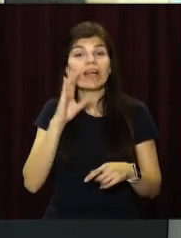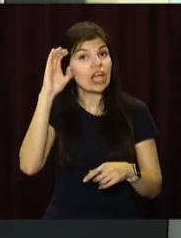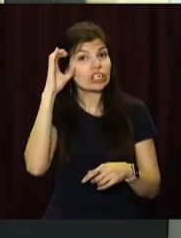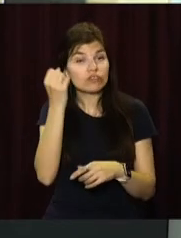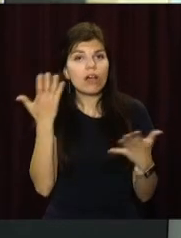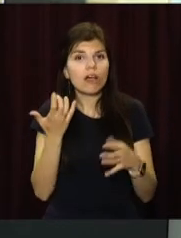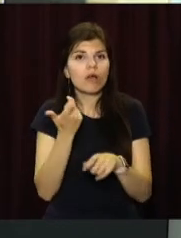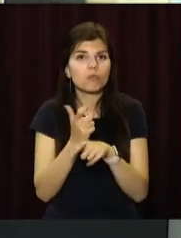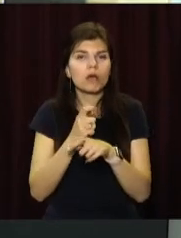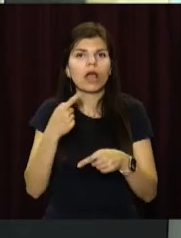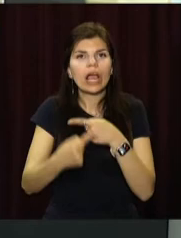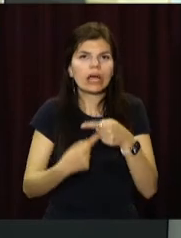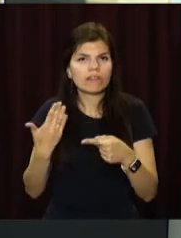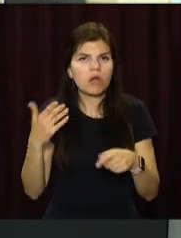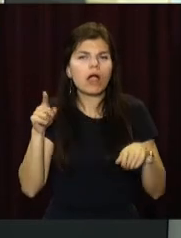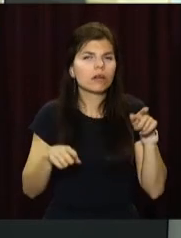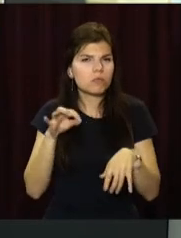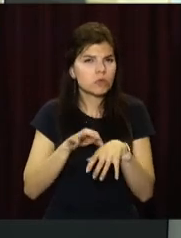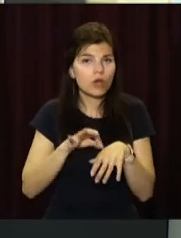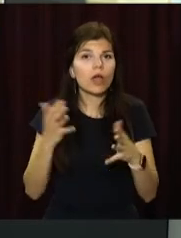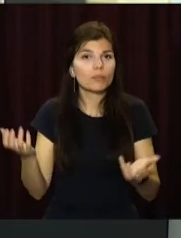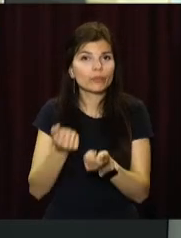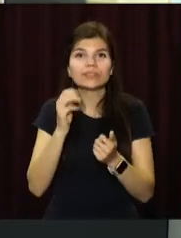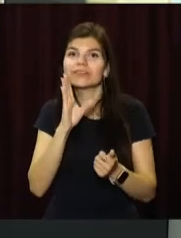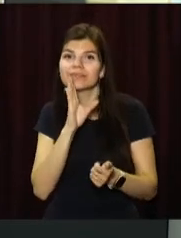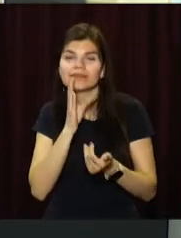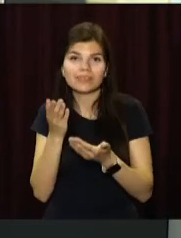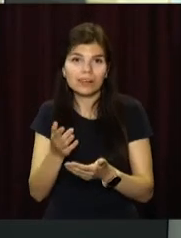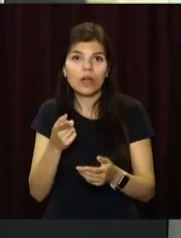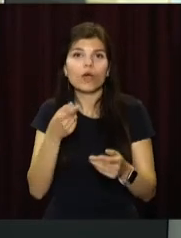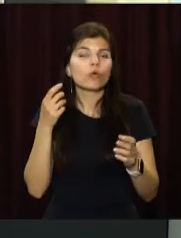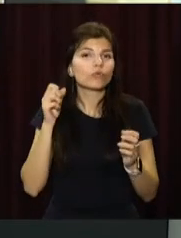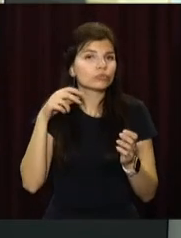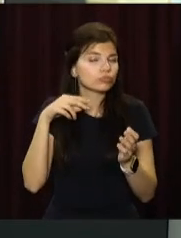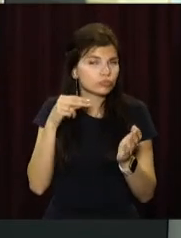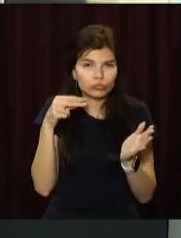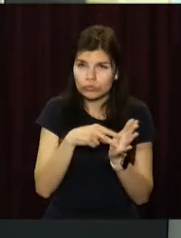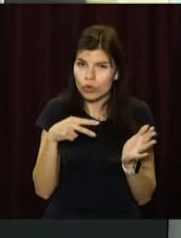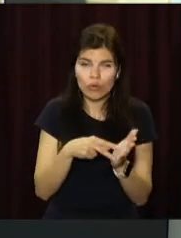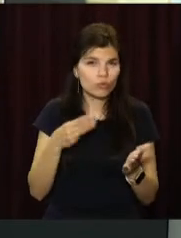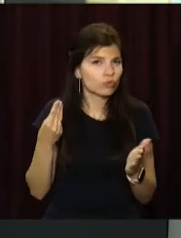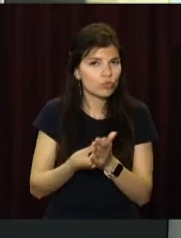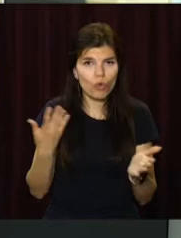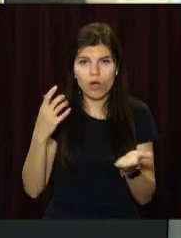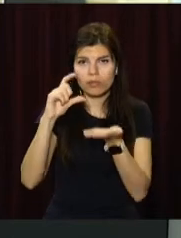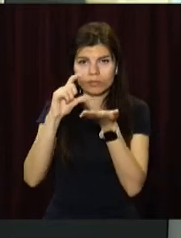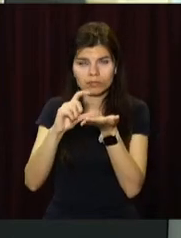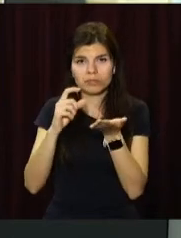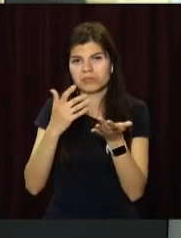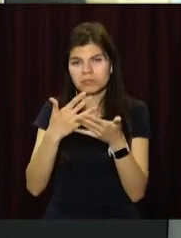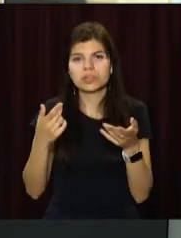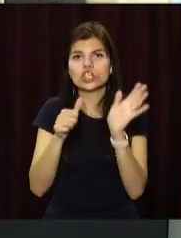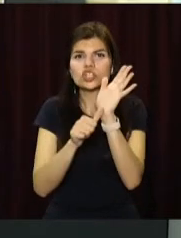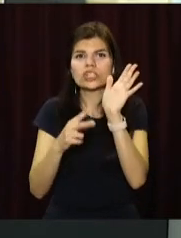має рідкісну генетичну хворобу. Рятувати життя крихітці здатен дороговартісний препарат.